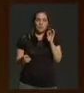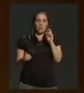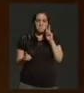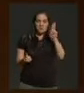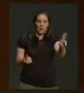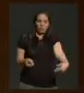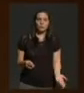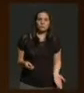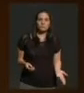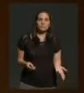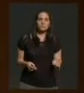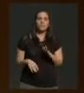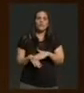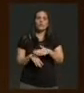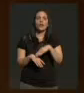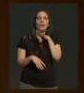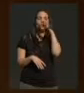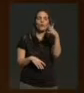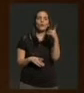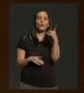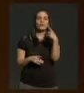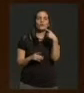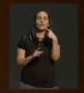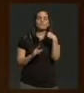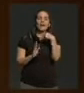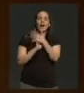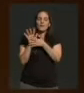bereziarengatik, eta aurrera daroagun filosofia bereziarengatik.